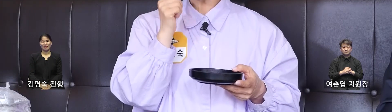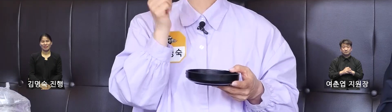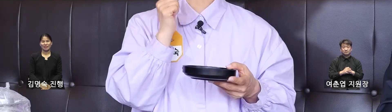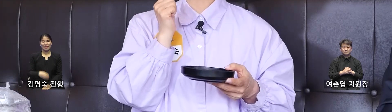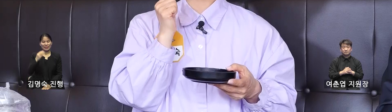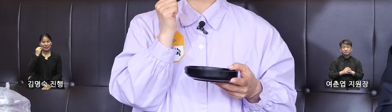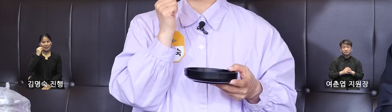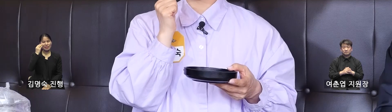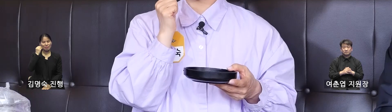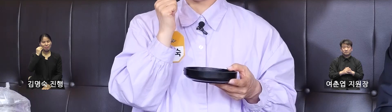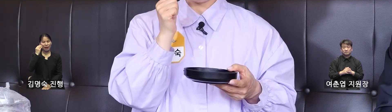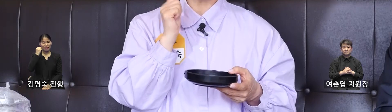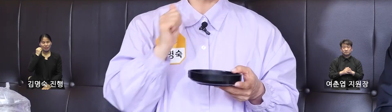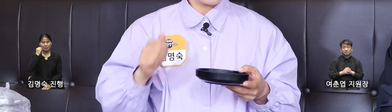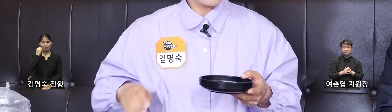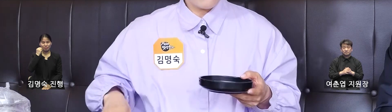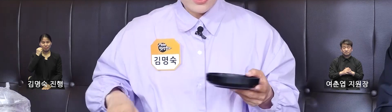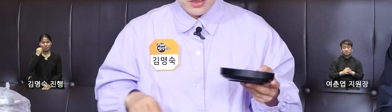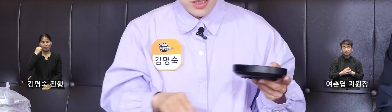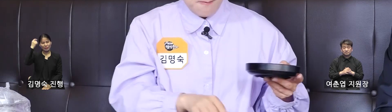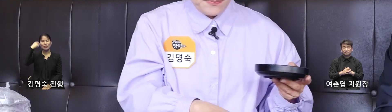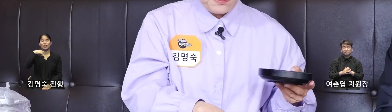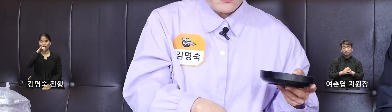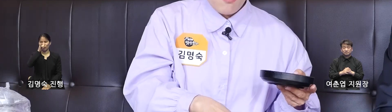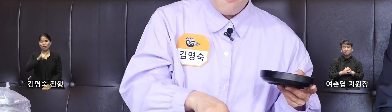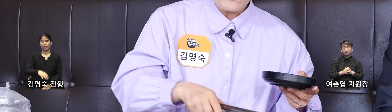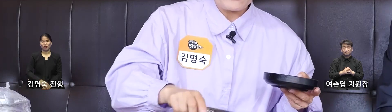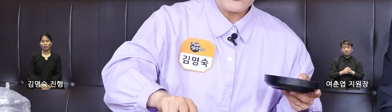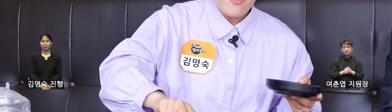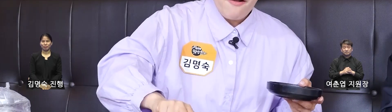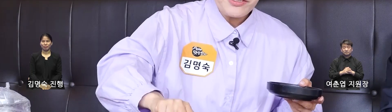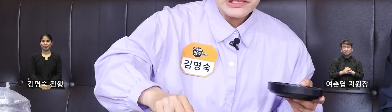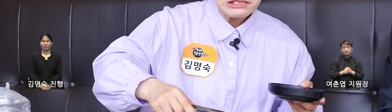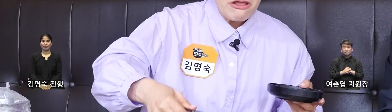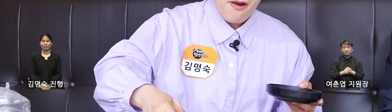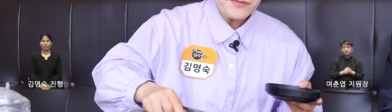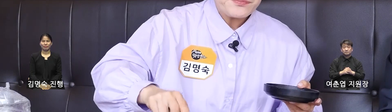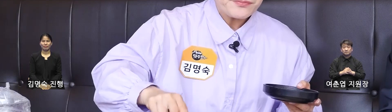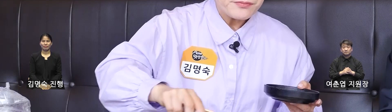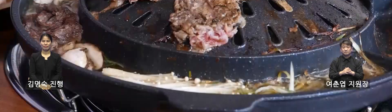근데 그 씹는 맛이 있는 것 같아요, 확실히.